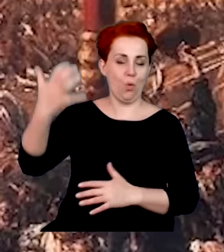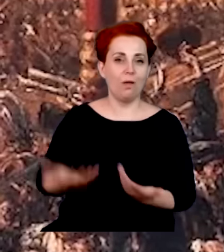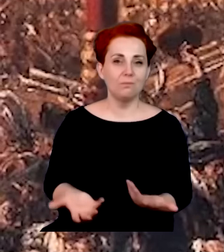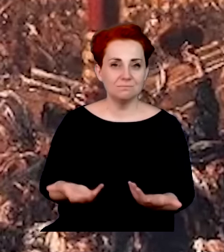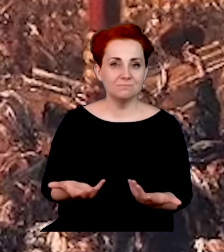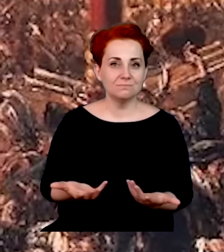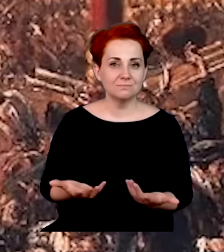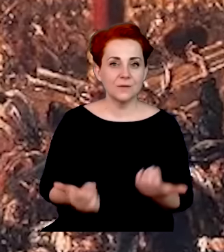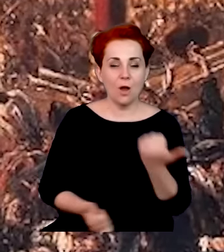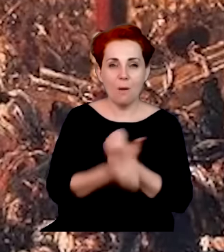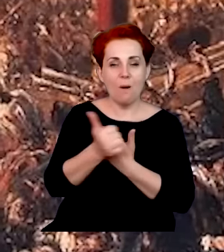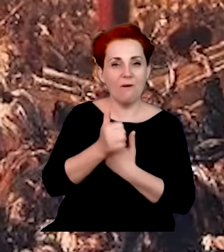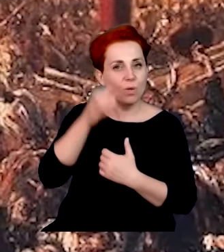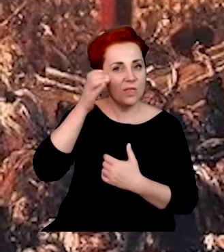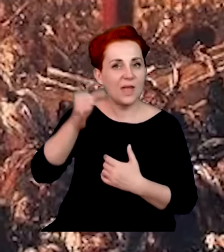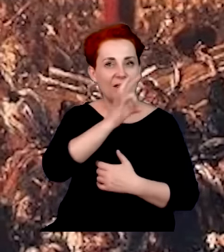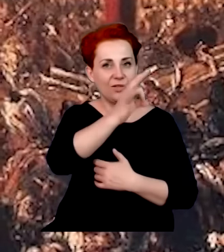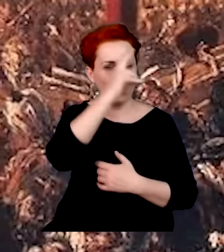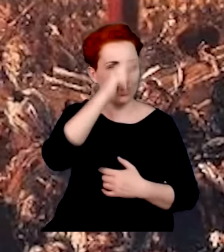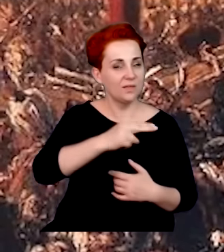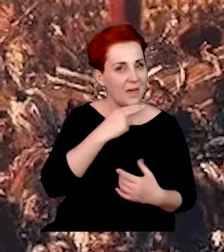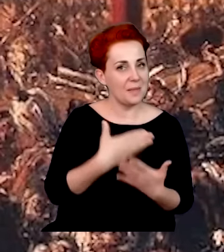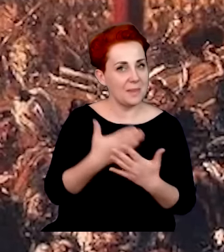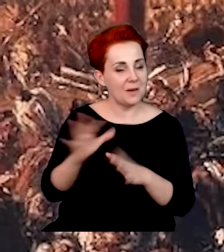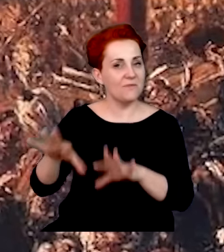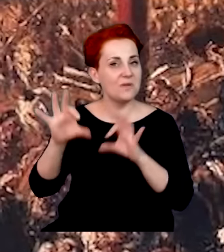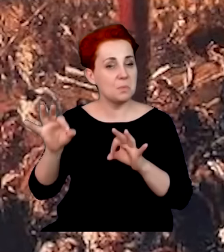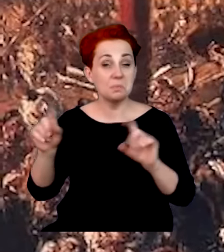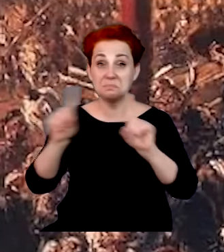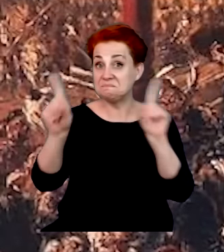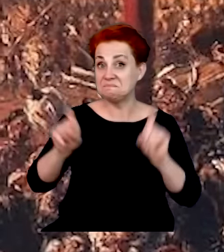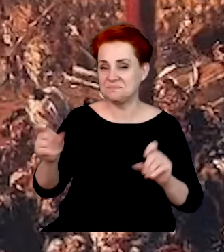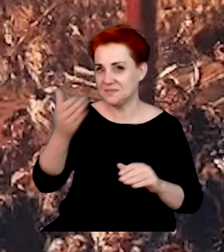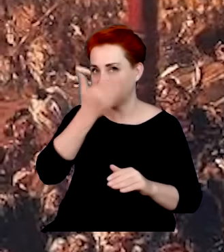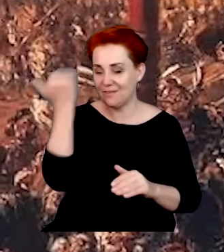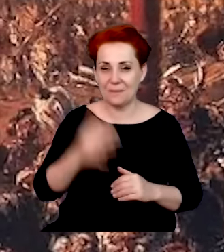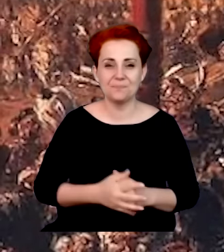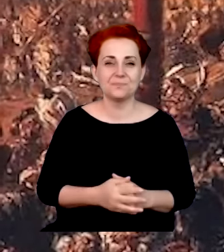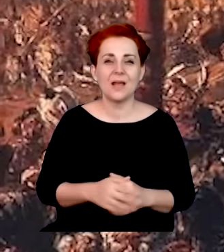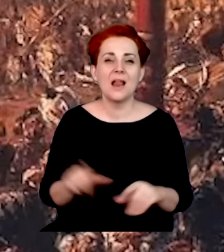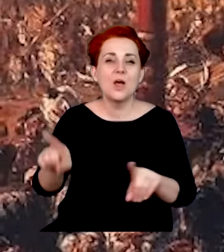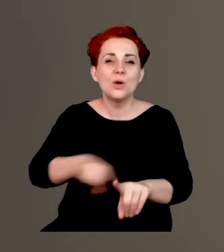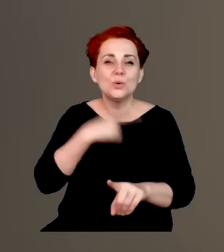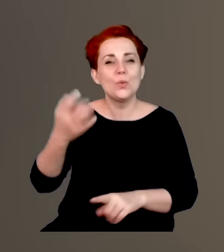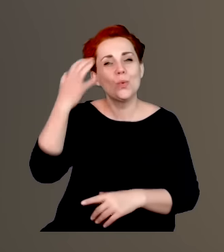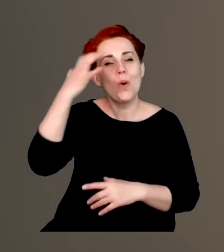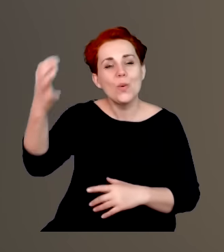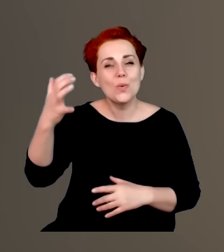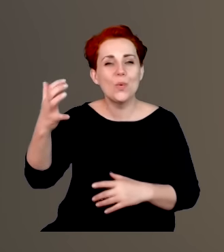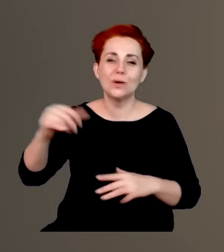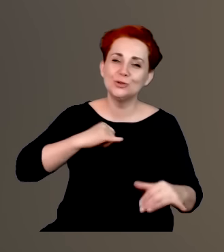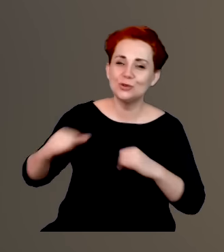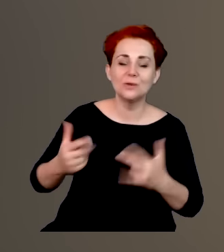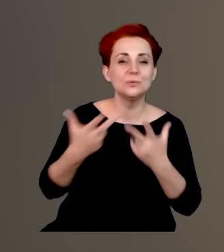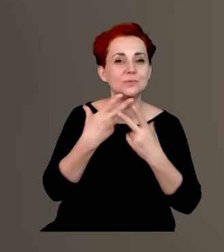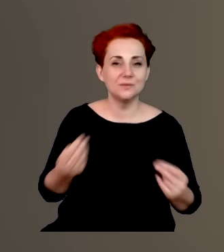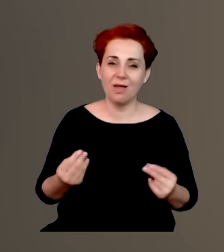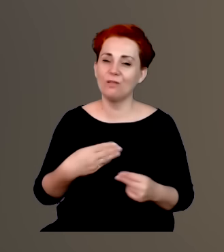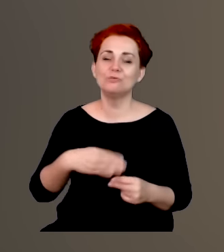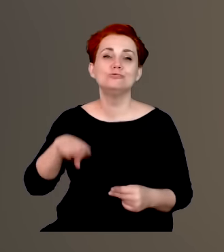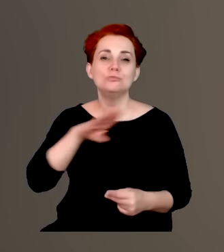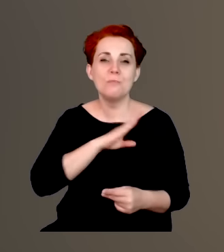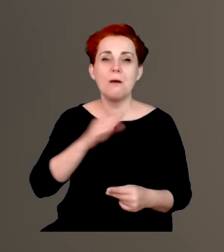przeważyły szale talenty wielkiego ojca? Pozostanie to zagadką. Niedługo cieszył się jednak król miłości w panowaniem. Śmierć zabrała go już